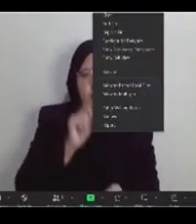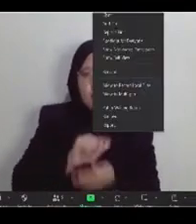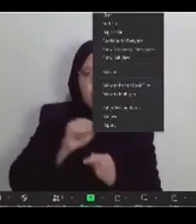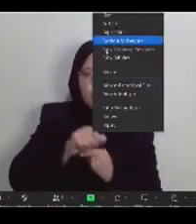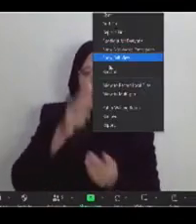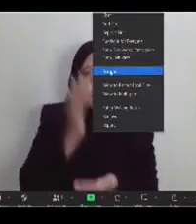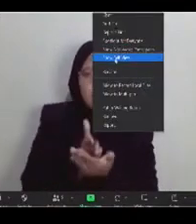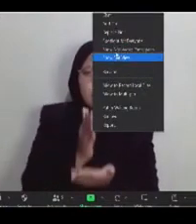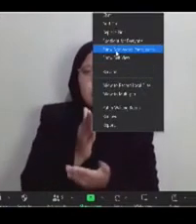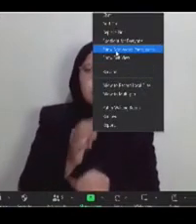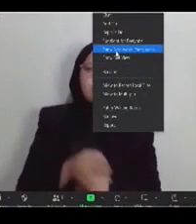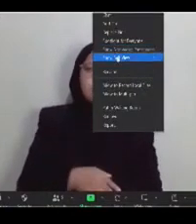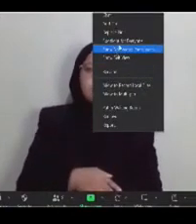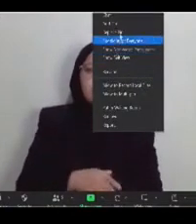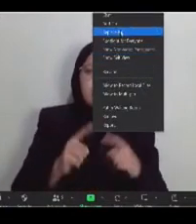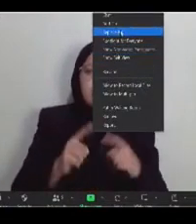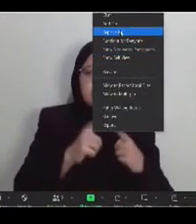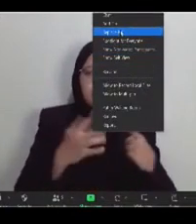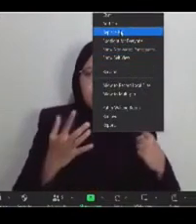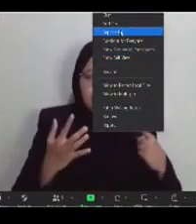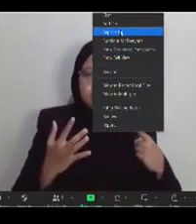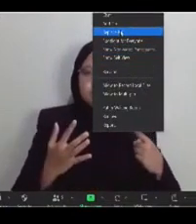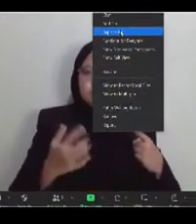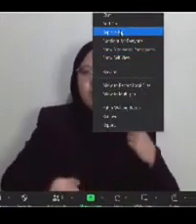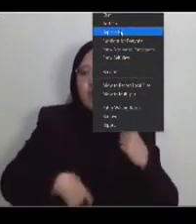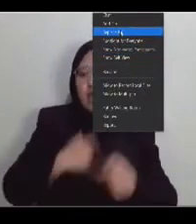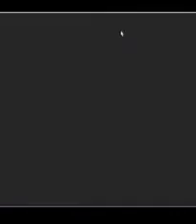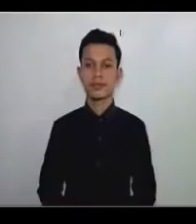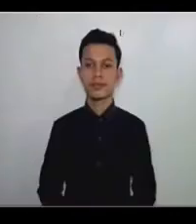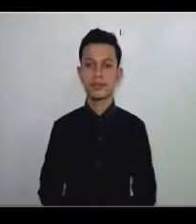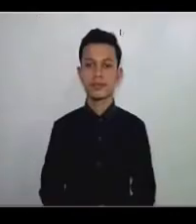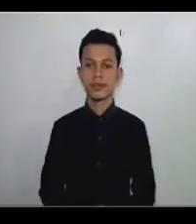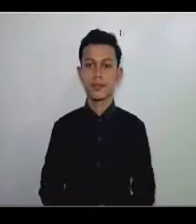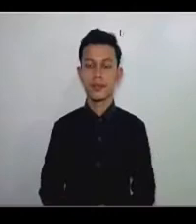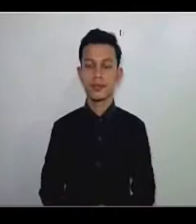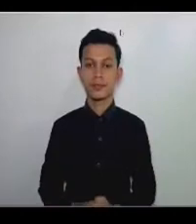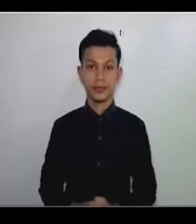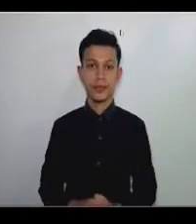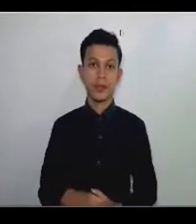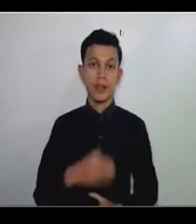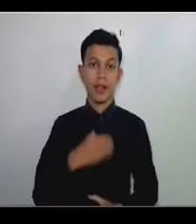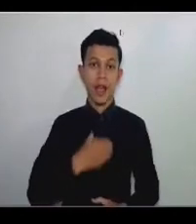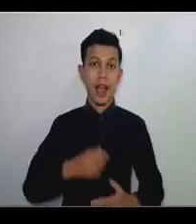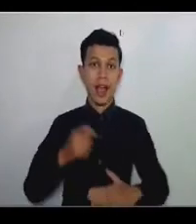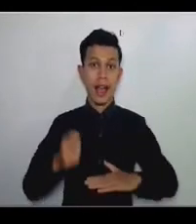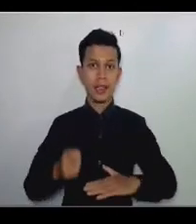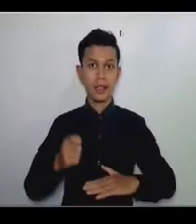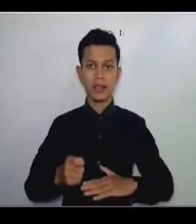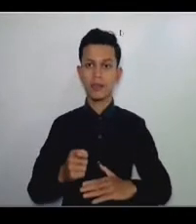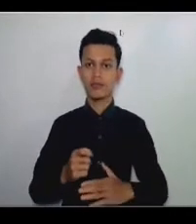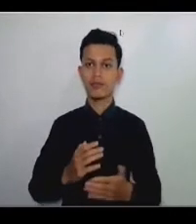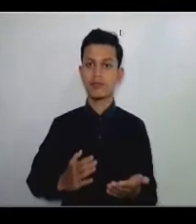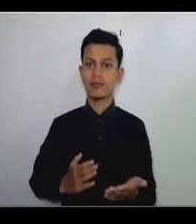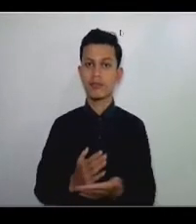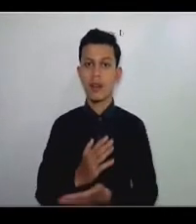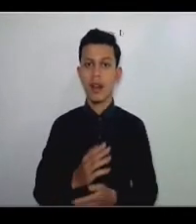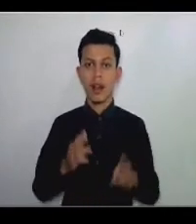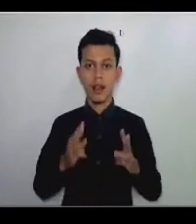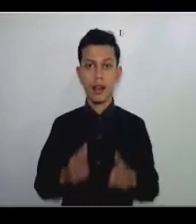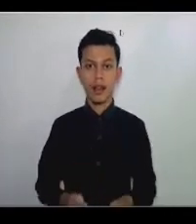menyatakan satu Hakim terlapor tidak terbukti melakukan pelanggaran terhadap kode etik dan perilaku hakim